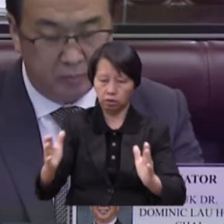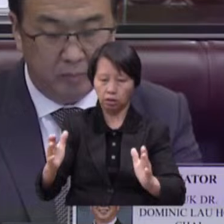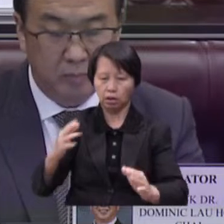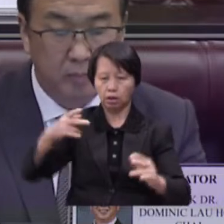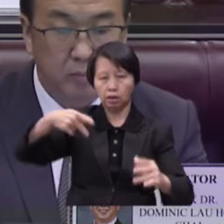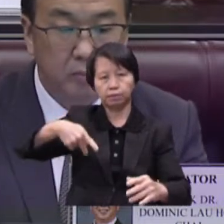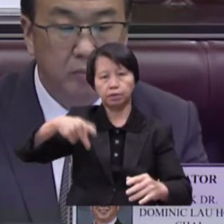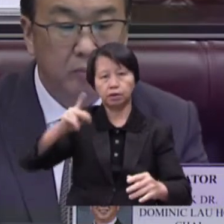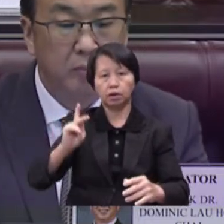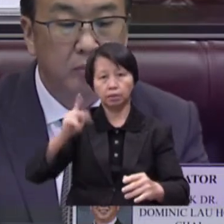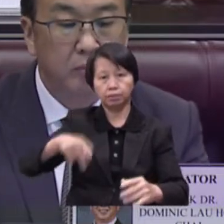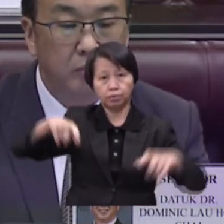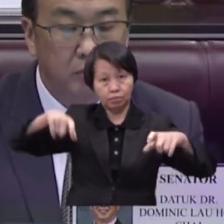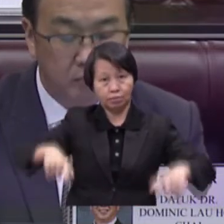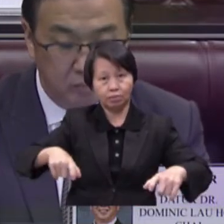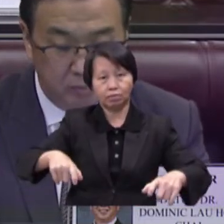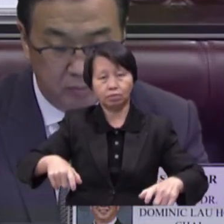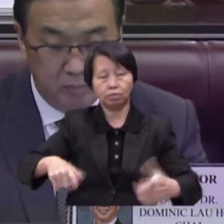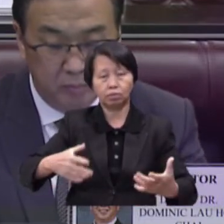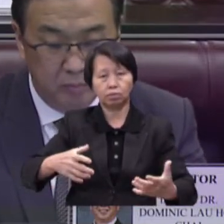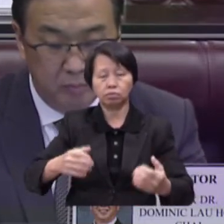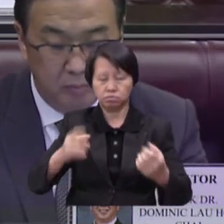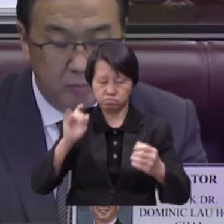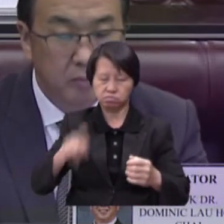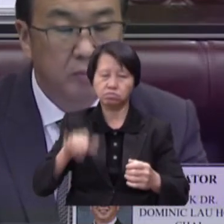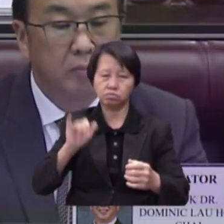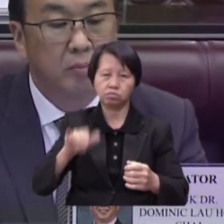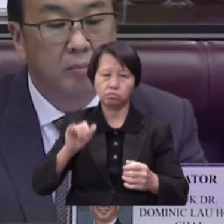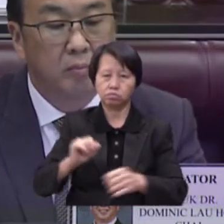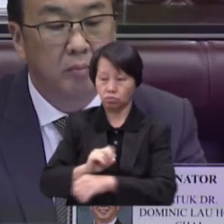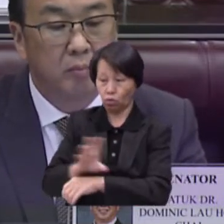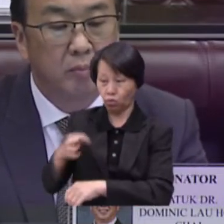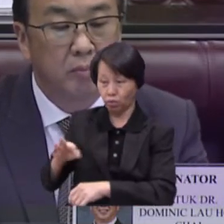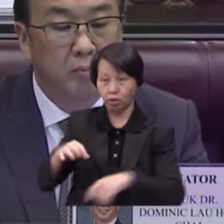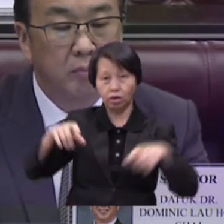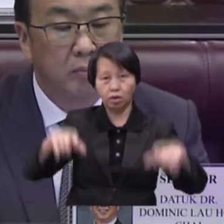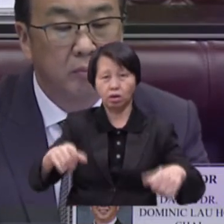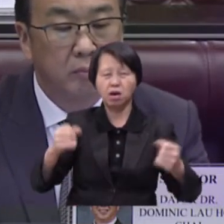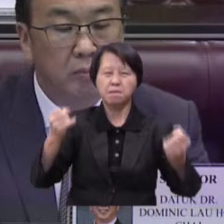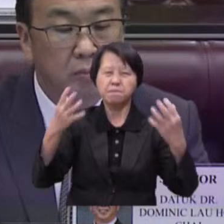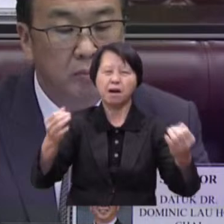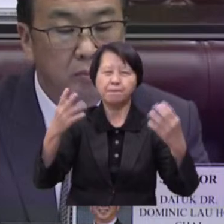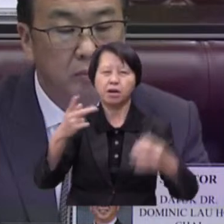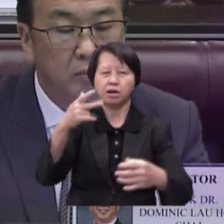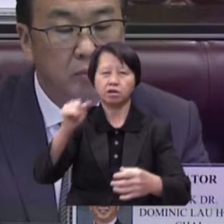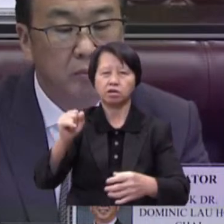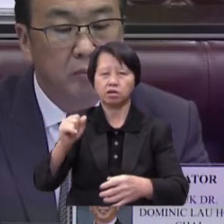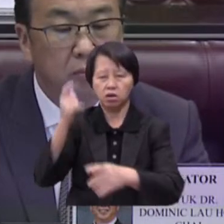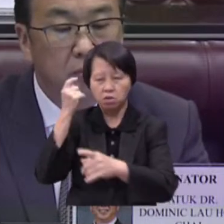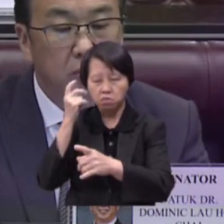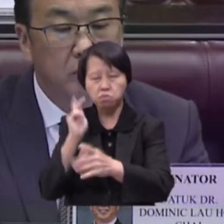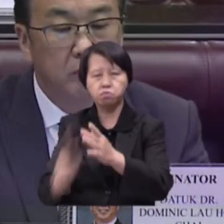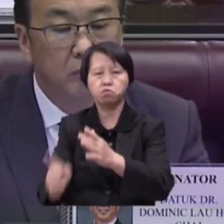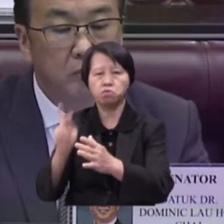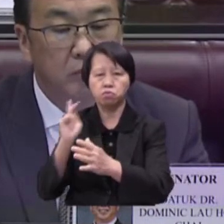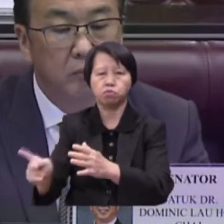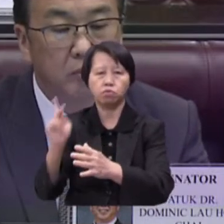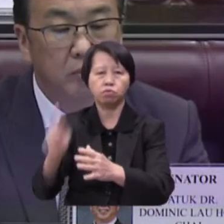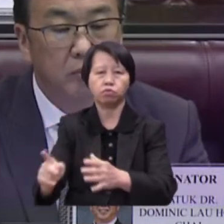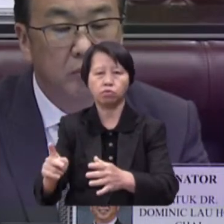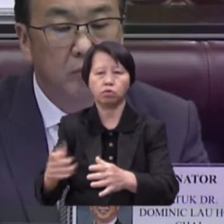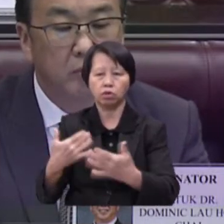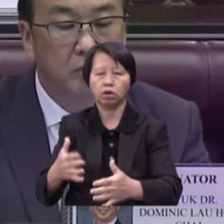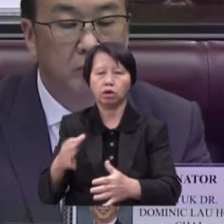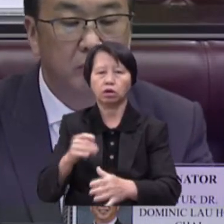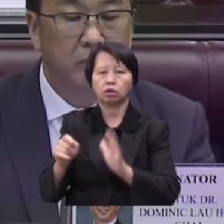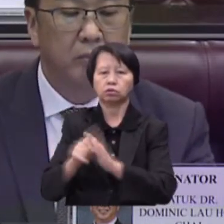tempo hari dana memang banyak kiss-kis berita-berita pejuang bunuh diri ini dan yang terbunuh